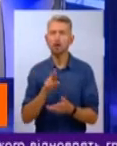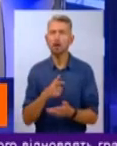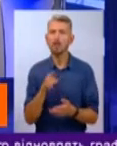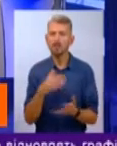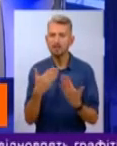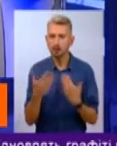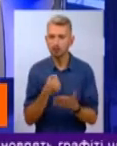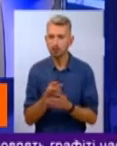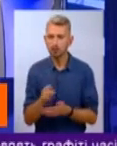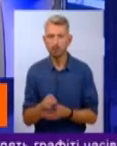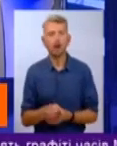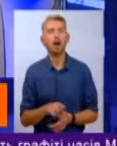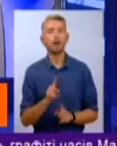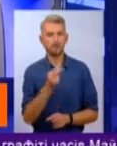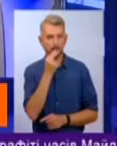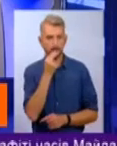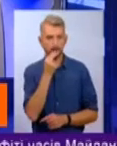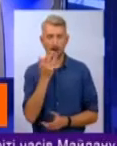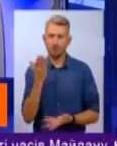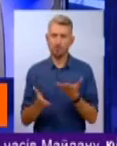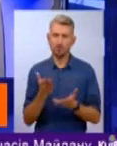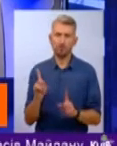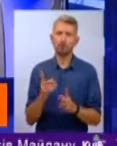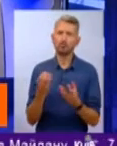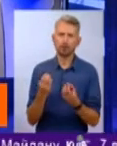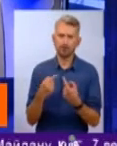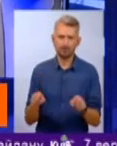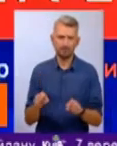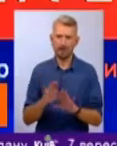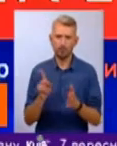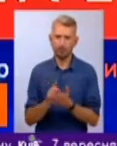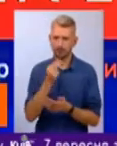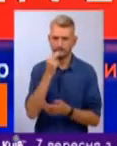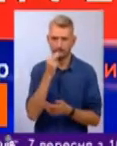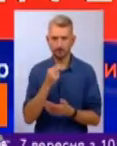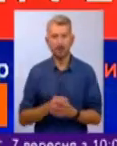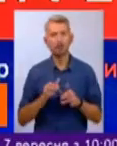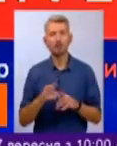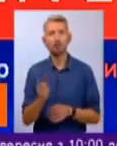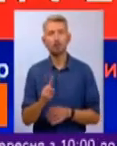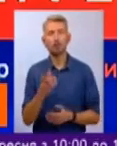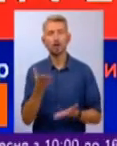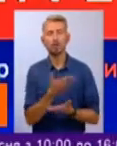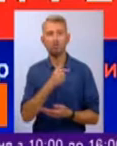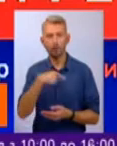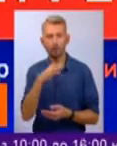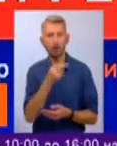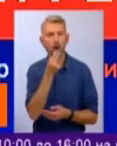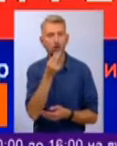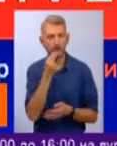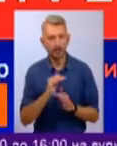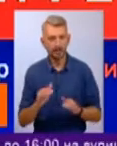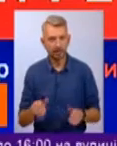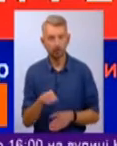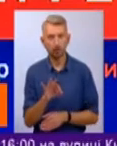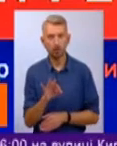цього ставитеся до і чи їжі, є вони? Так? Ну, можливо, до їжі, можливо, ще щось глядати. Ну, справа в тому, що якщо ми говоримо про харчування дітей,